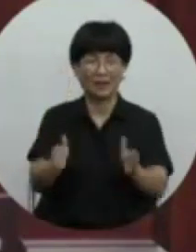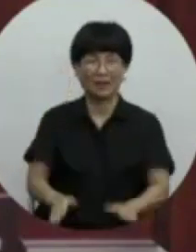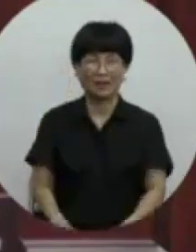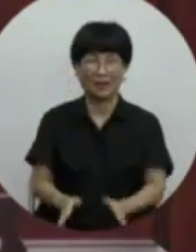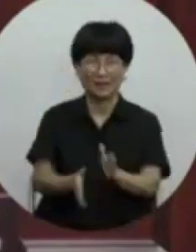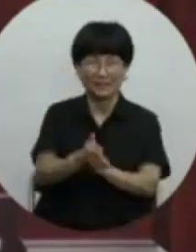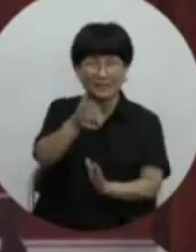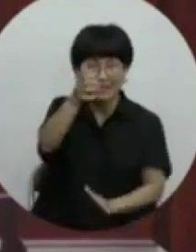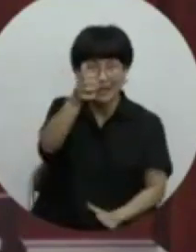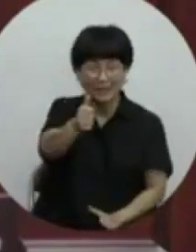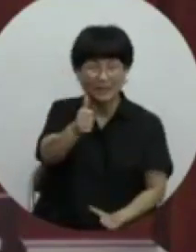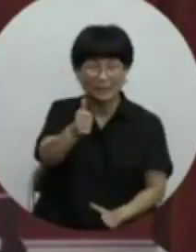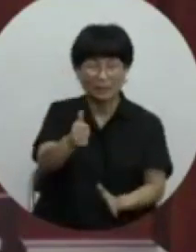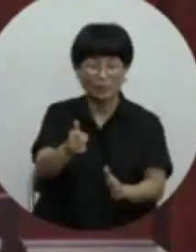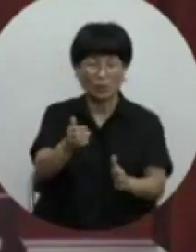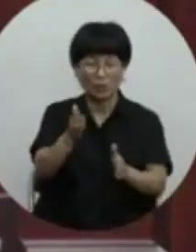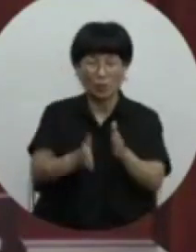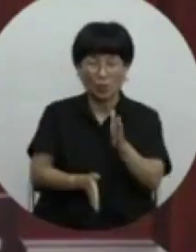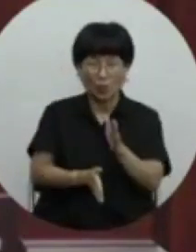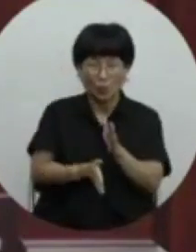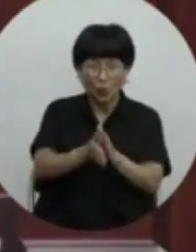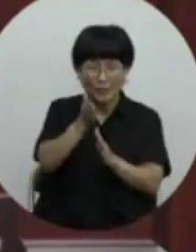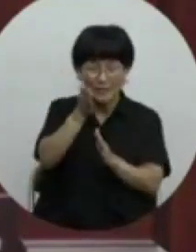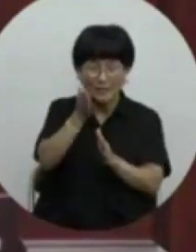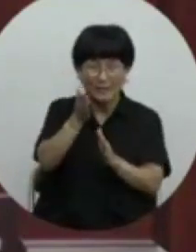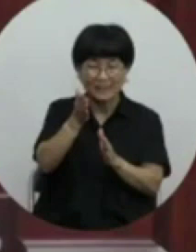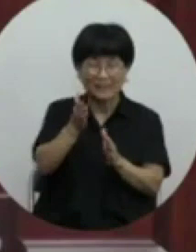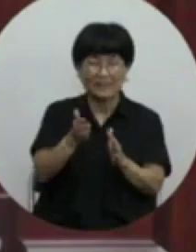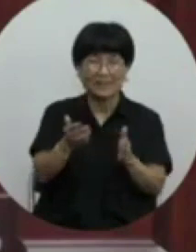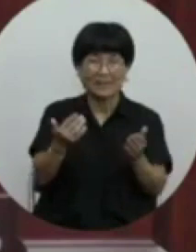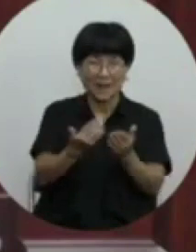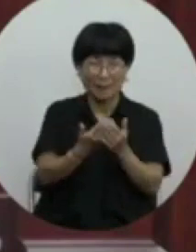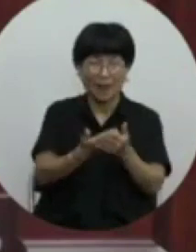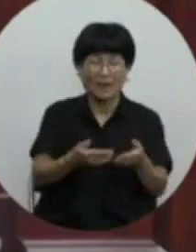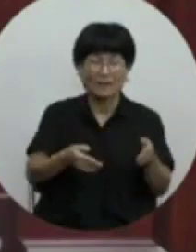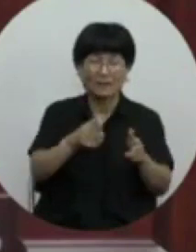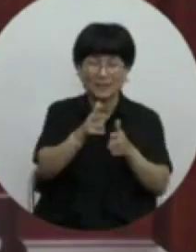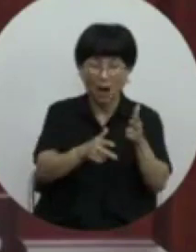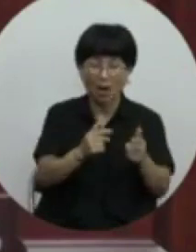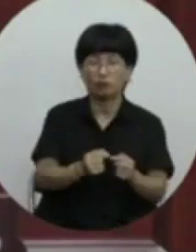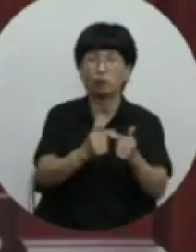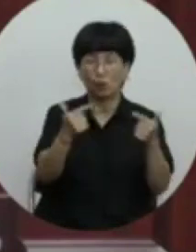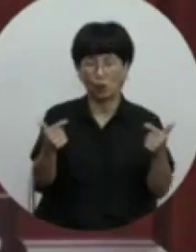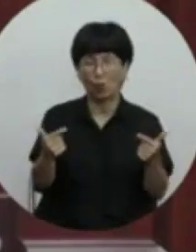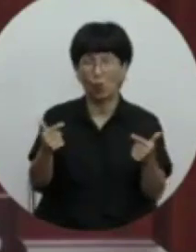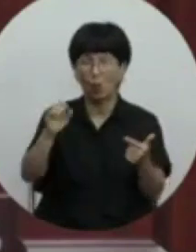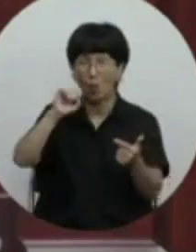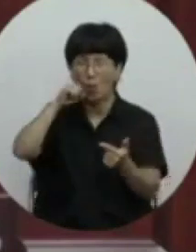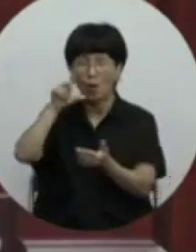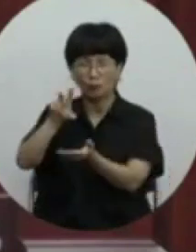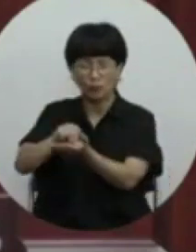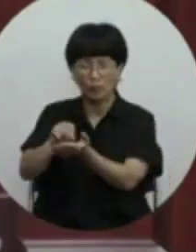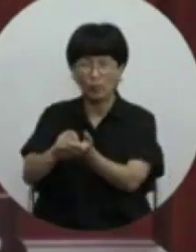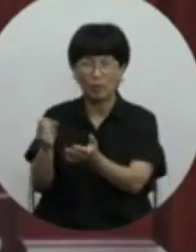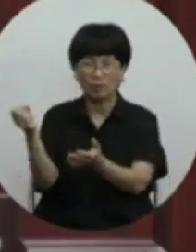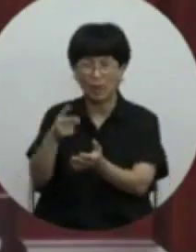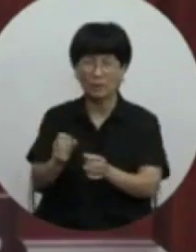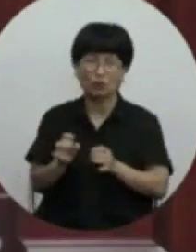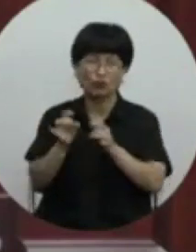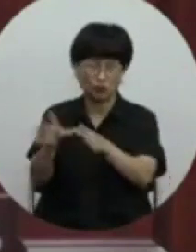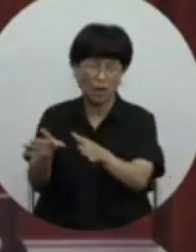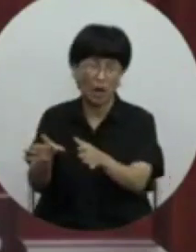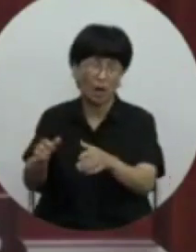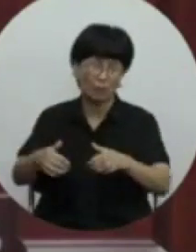이충우 여주시장님은 도시개발 사업 수요가 증가할 것이고 난개발 방지와 개발 이익 재투자를 위해